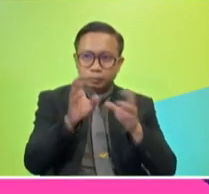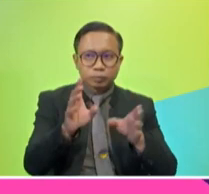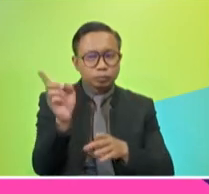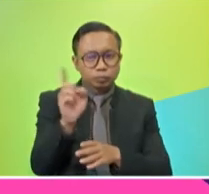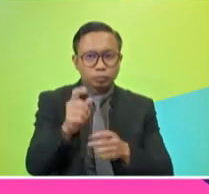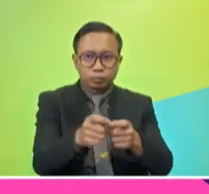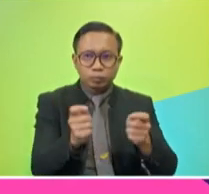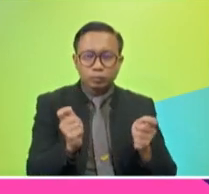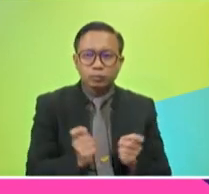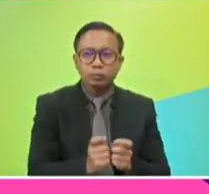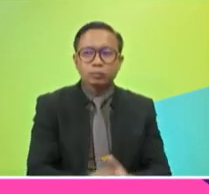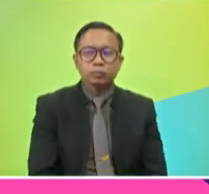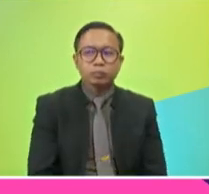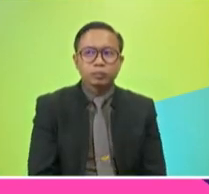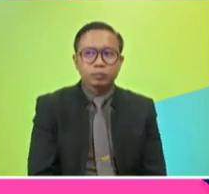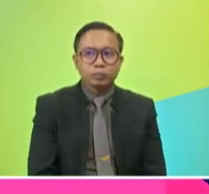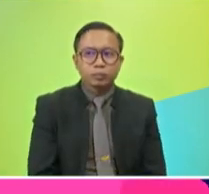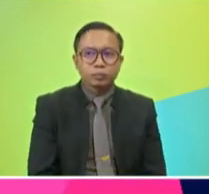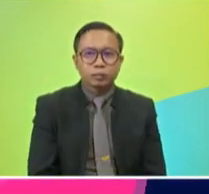betul betul